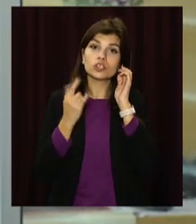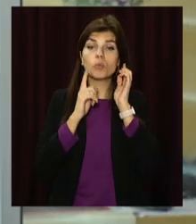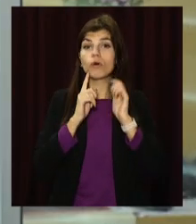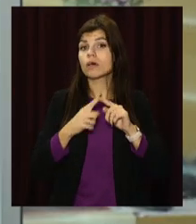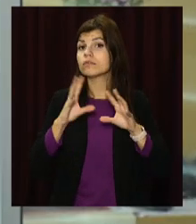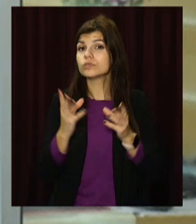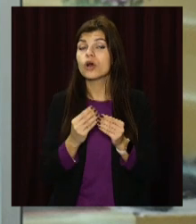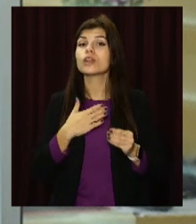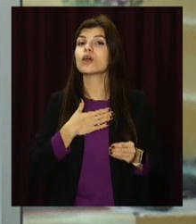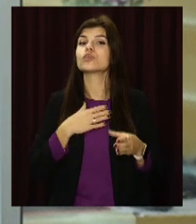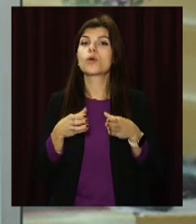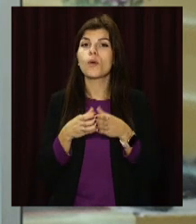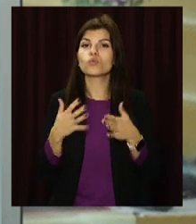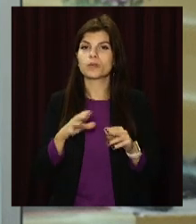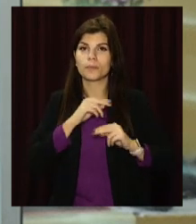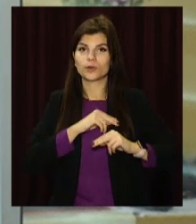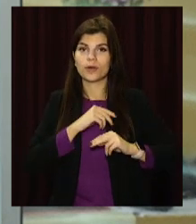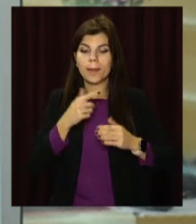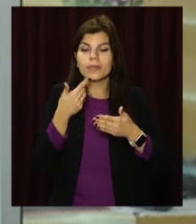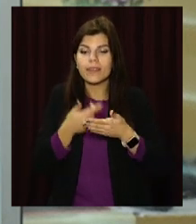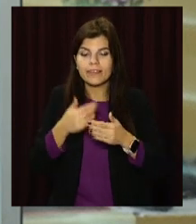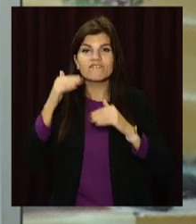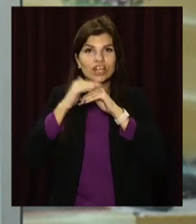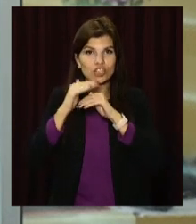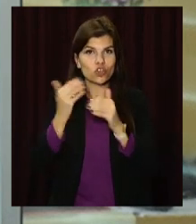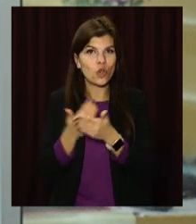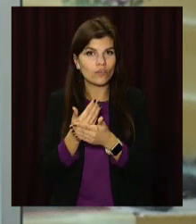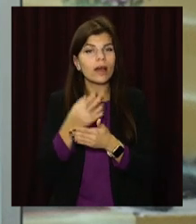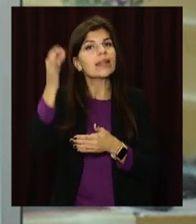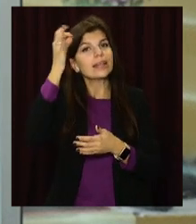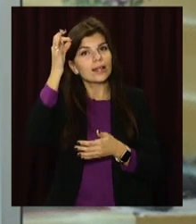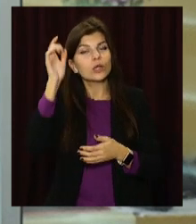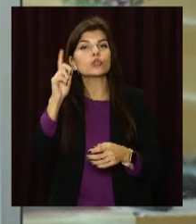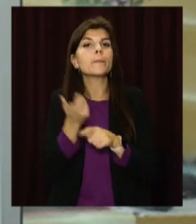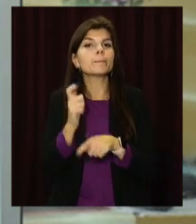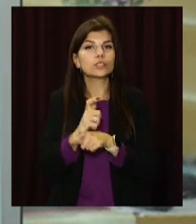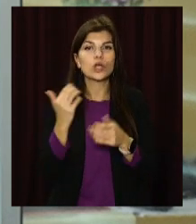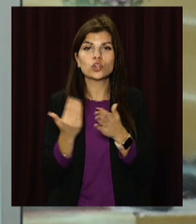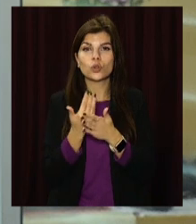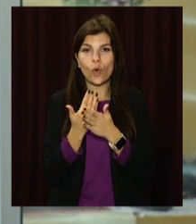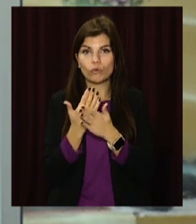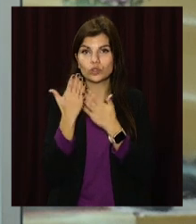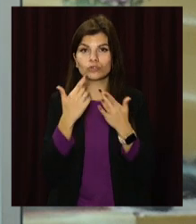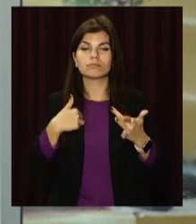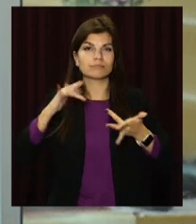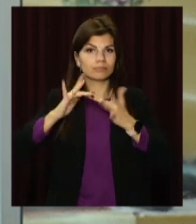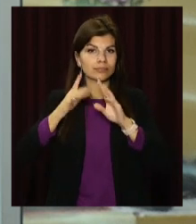все. Наша команда вже працює над вечірнім випуском новин. Традиційно нагадую, що більше новин читайте на нашому